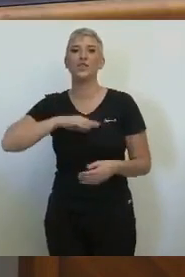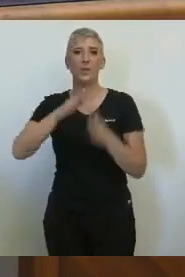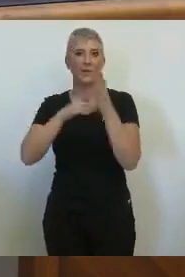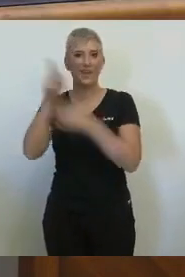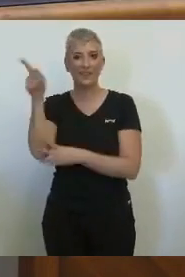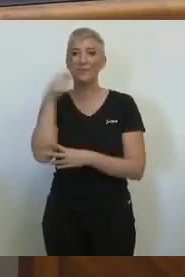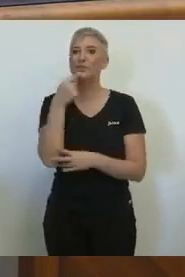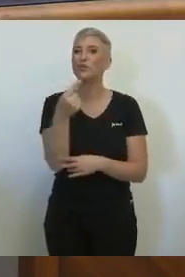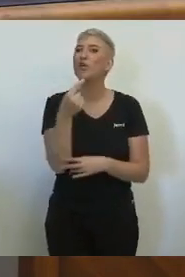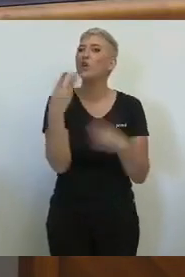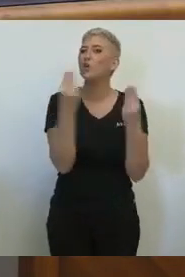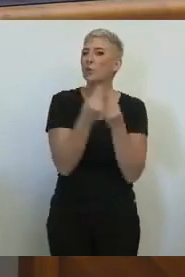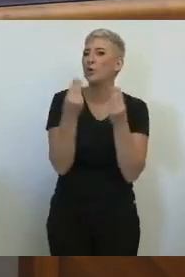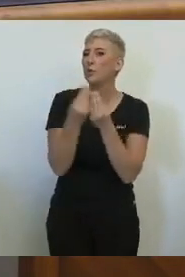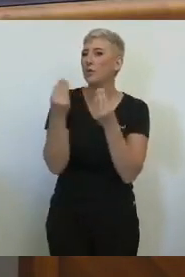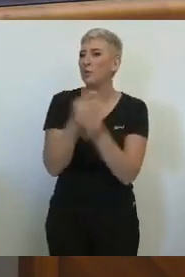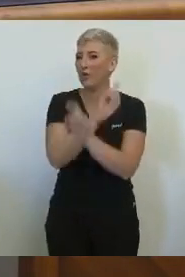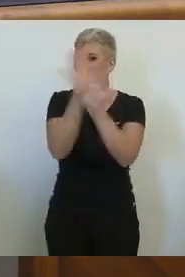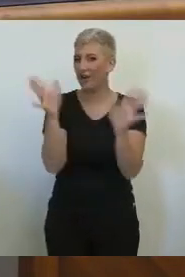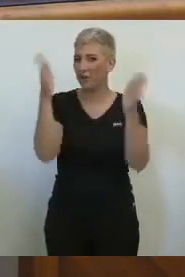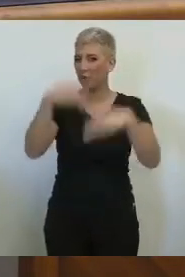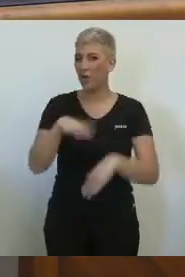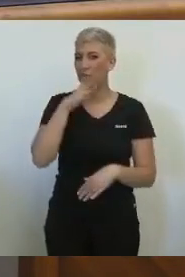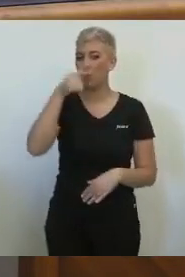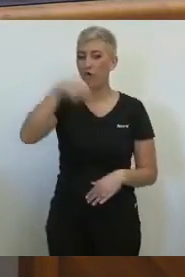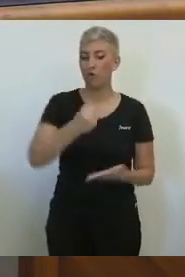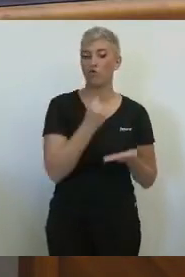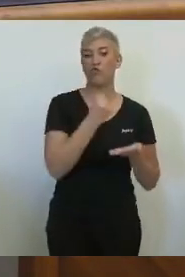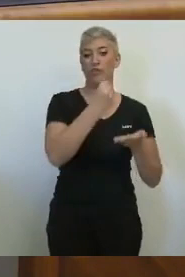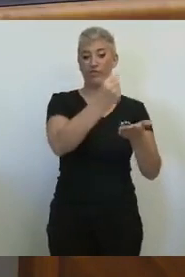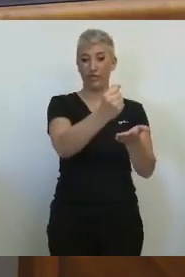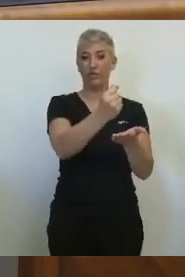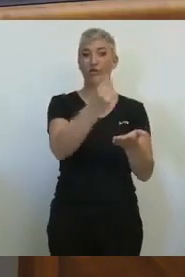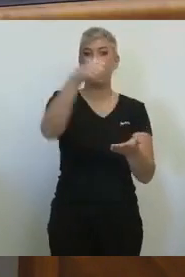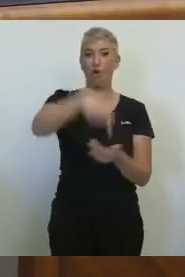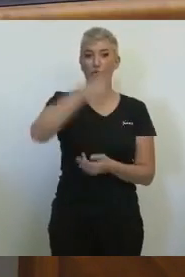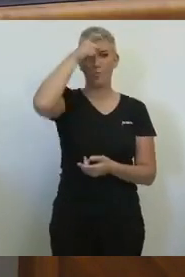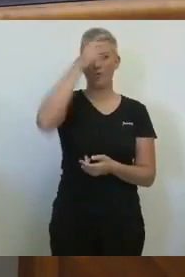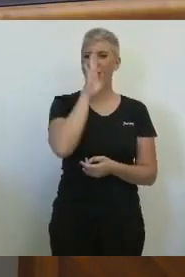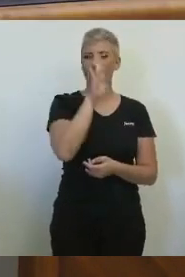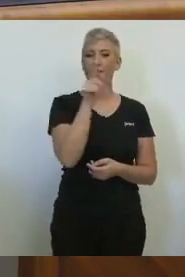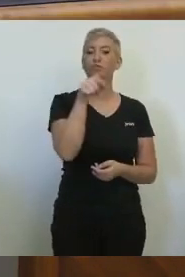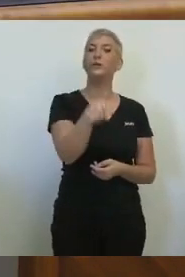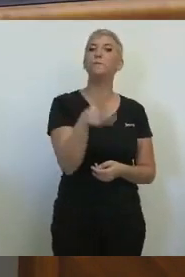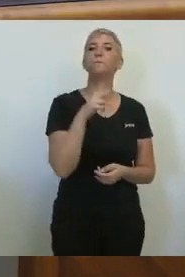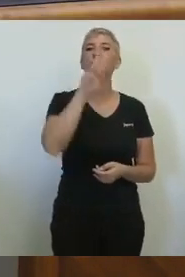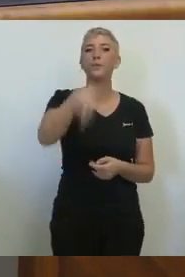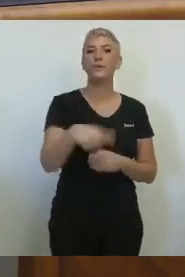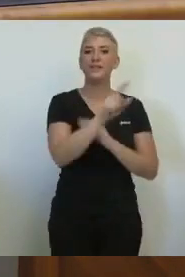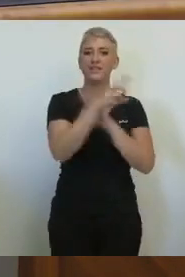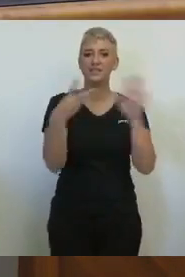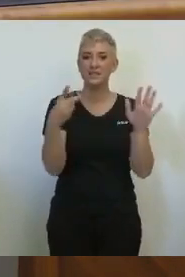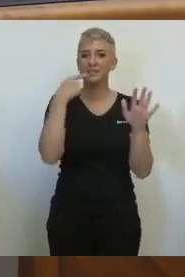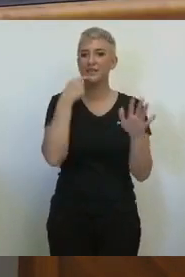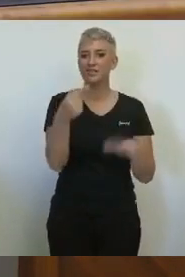dit no suma, per exemple, la subvenció que avui donem a un poble. I continua. Mire vostè, vostè ha dit l'any 2017 que és que